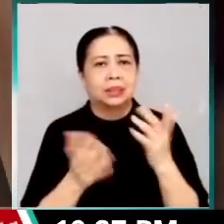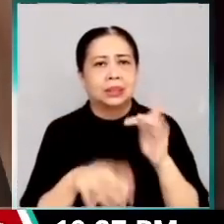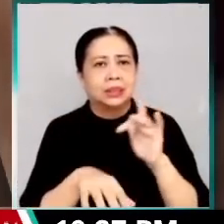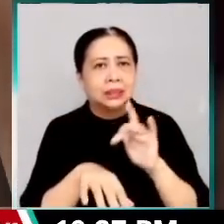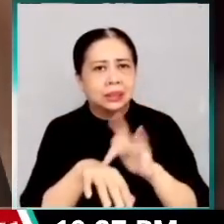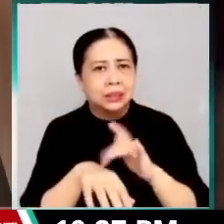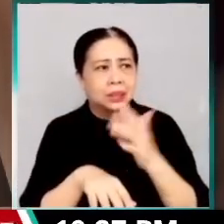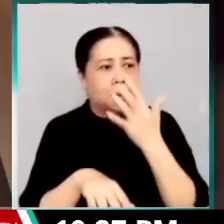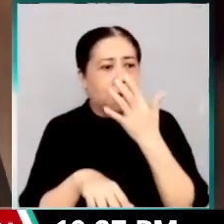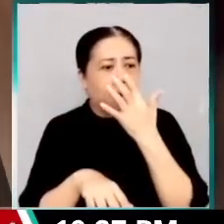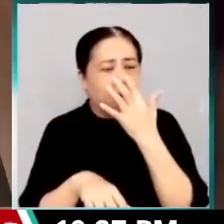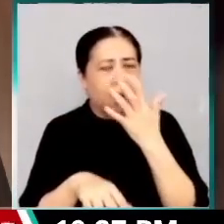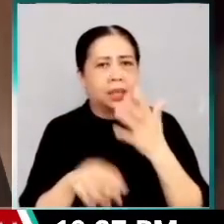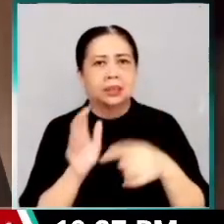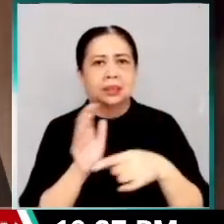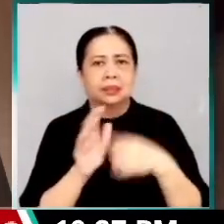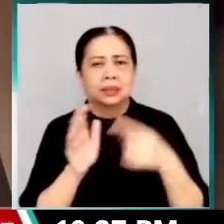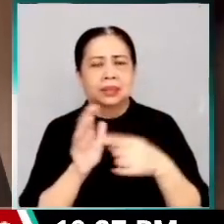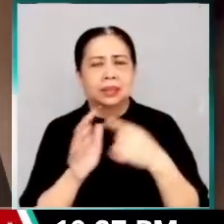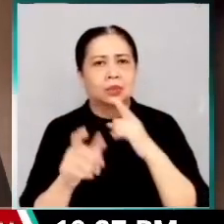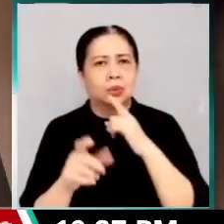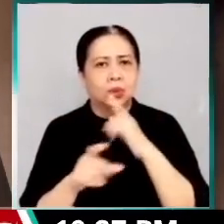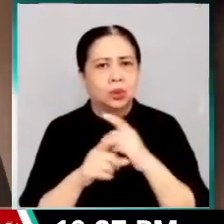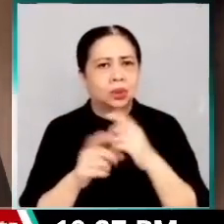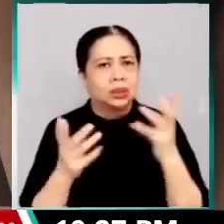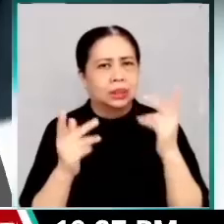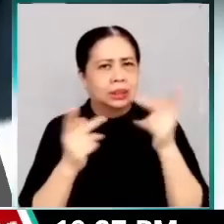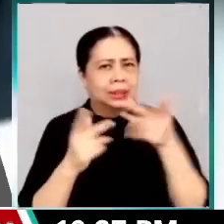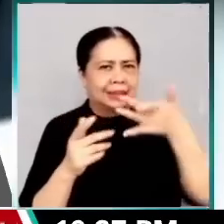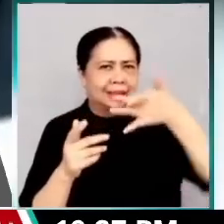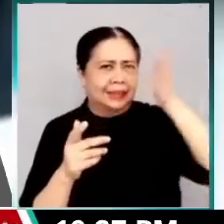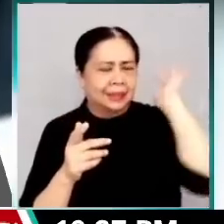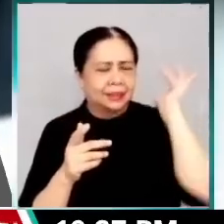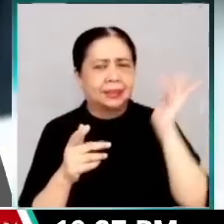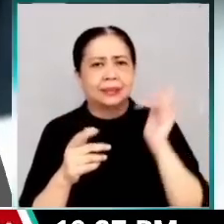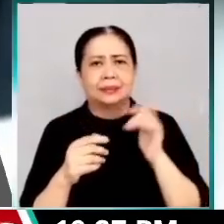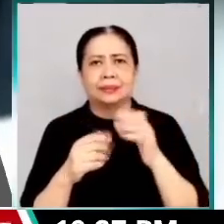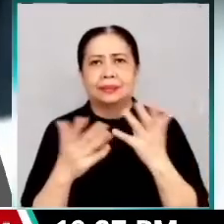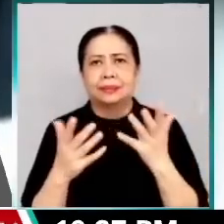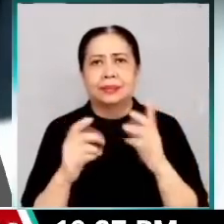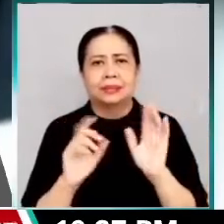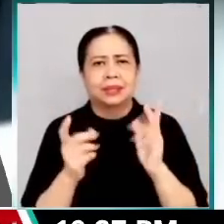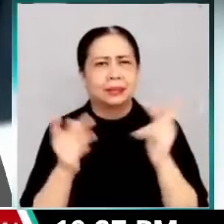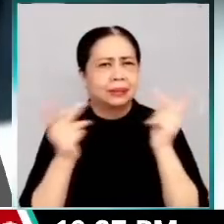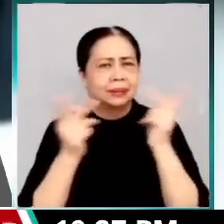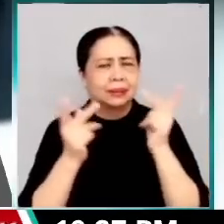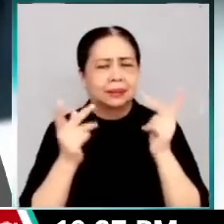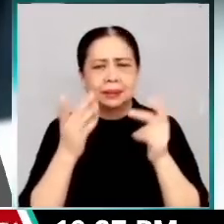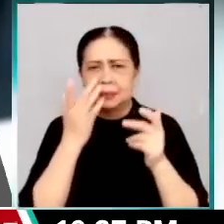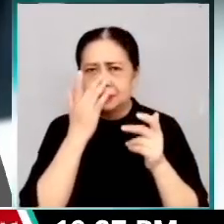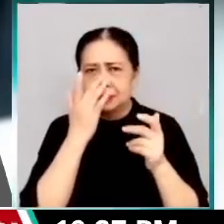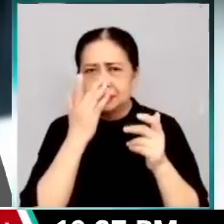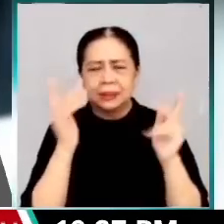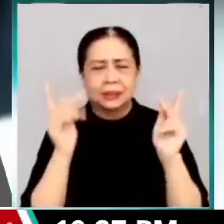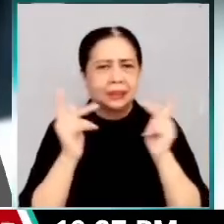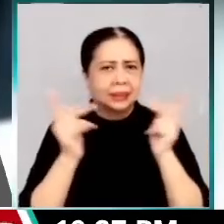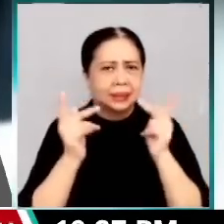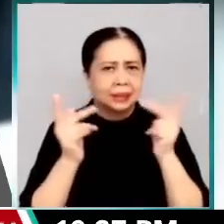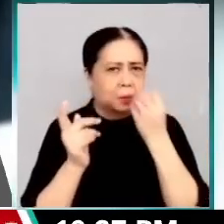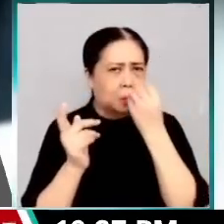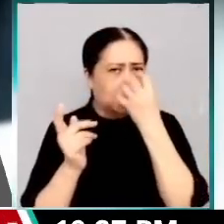ko minsan. Na siya ka-sensitive kasi parang masakit po yun dito, parang namamaga